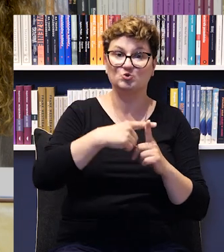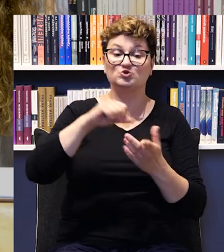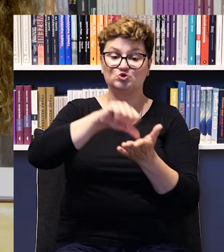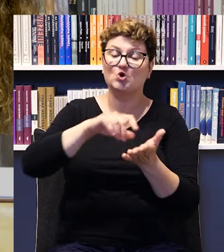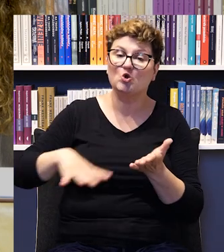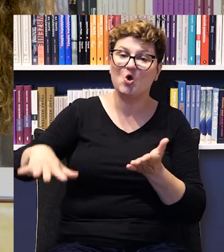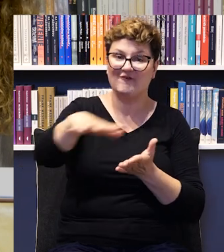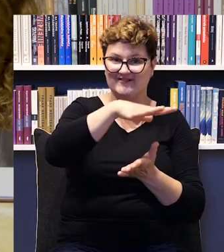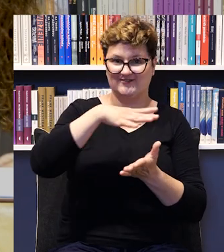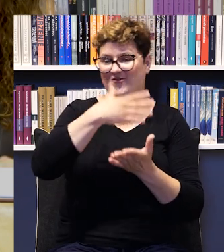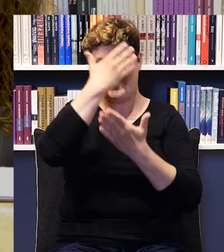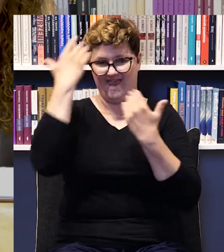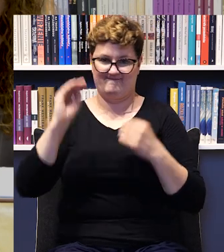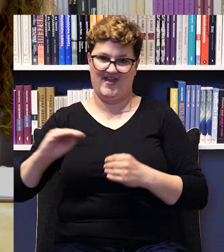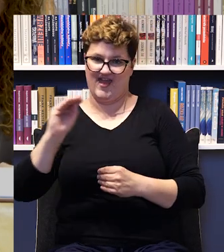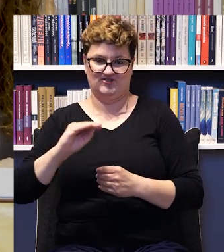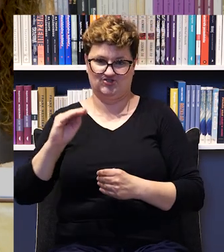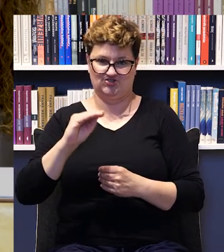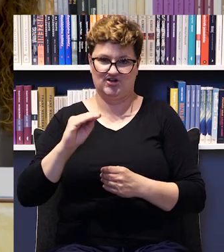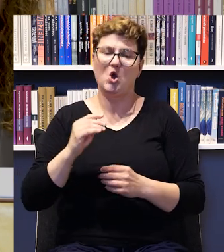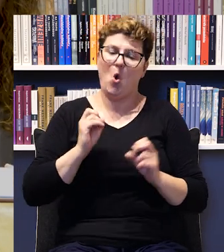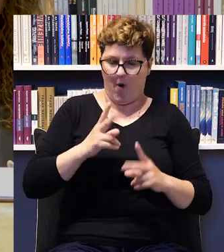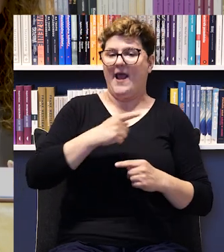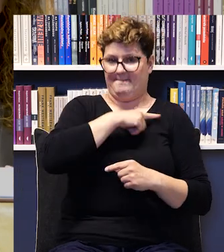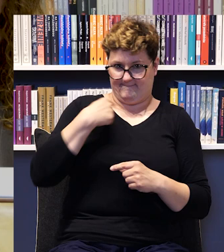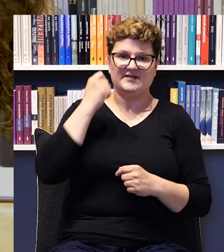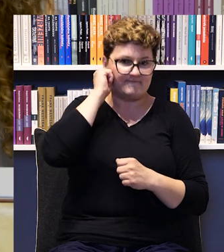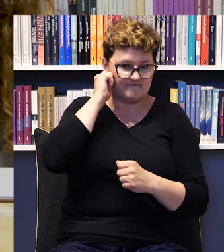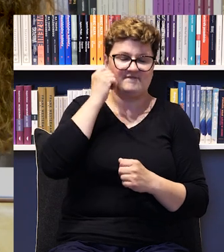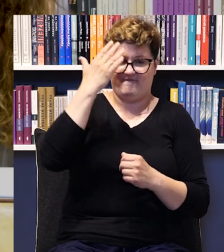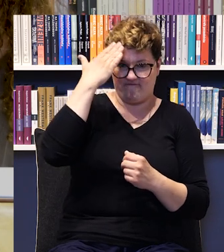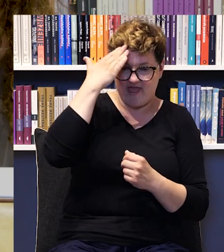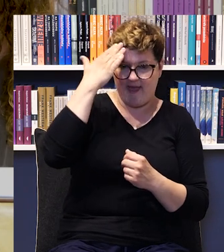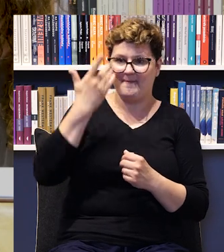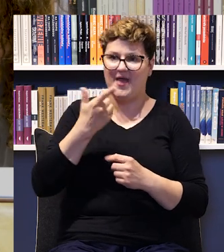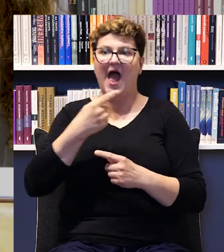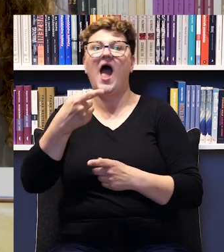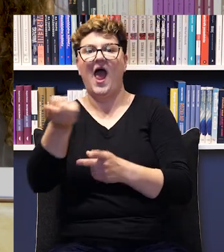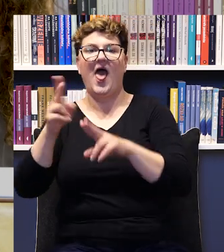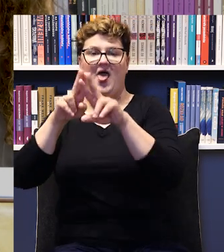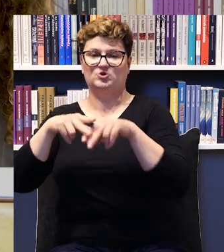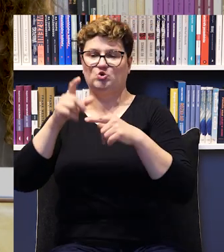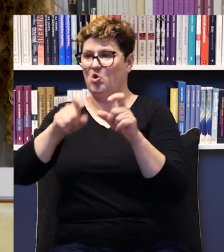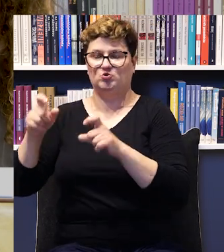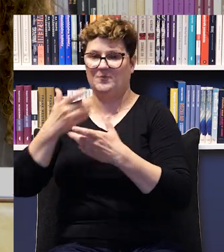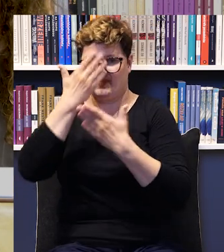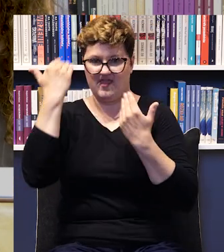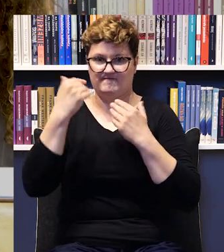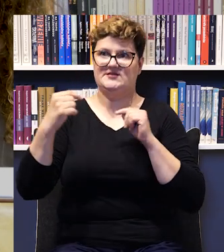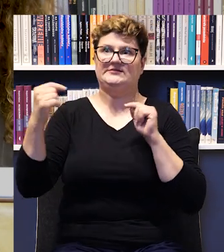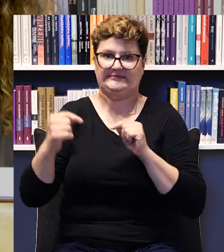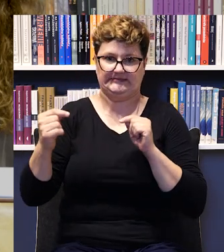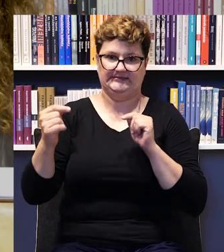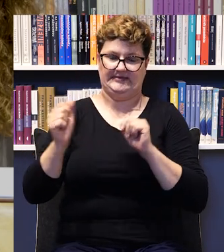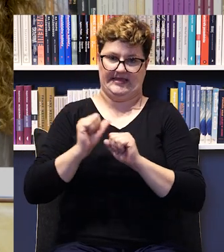środowisku, które do końca tego nie wie. No nie? Co z tego, że my wiemy, skoro wiele osób dookoła nas nie wie i tutaj też jest napięcie, jeśli